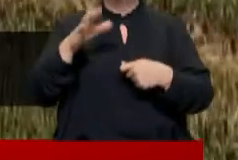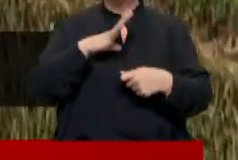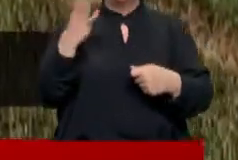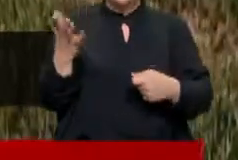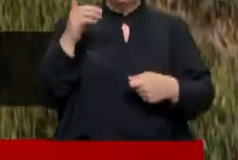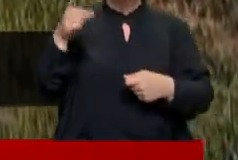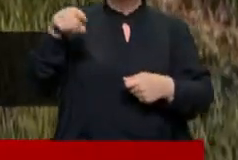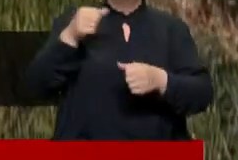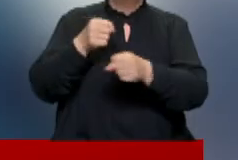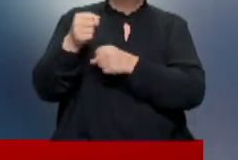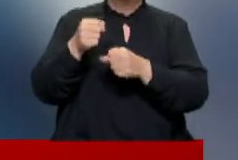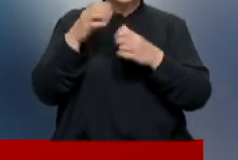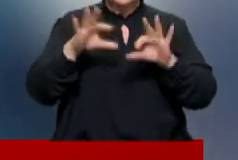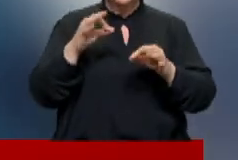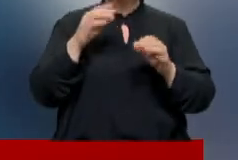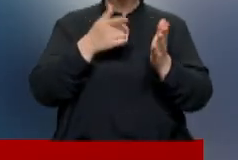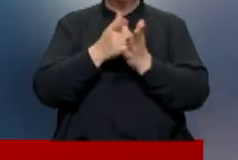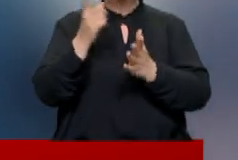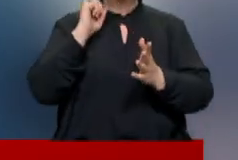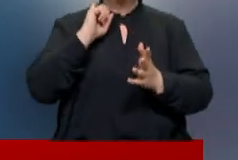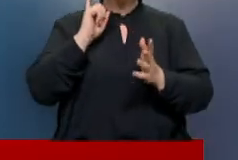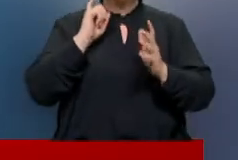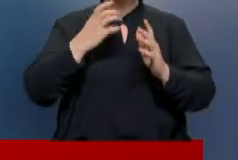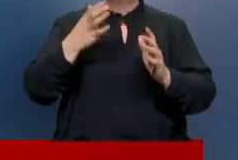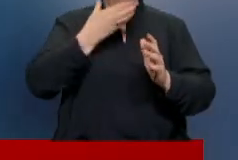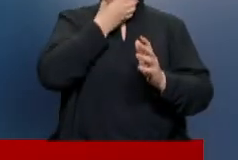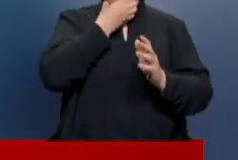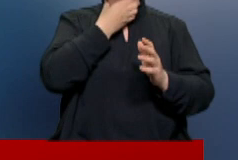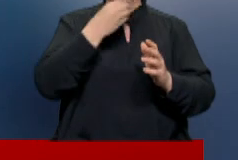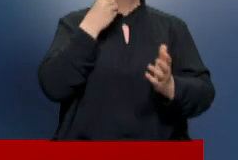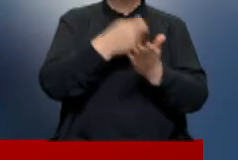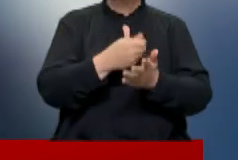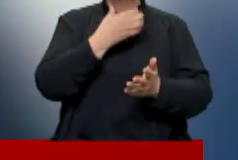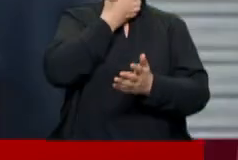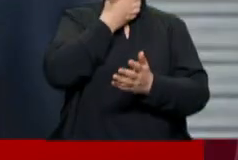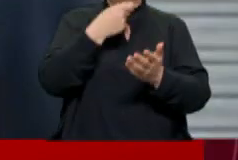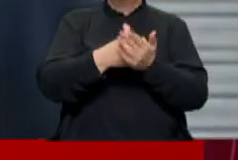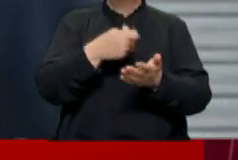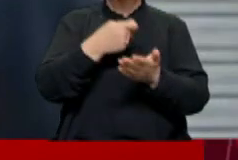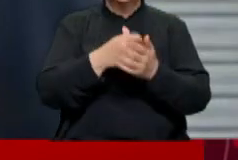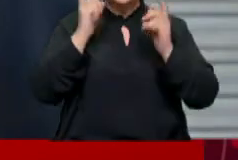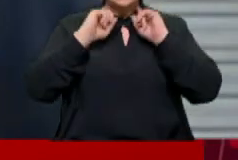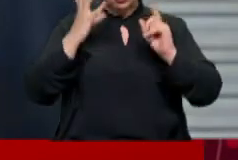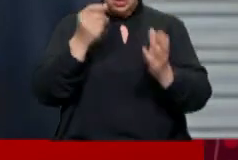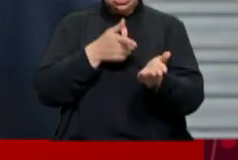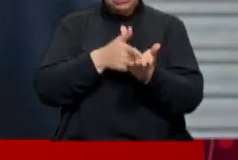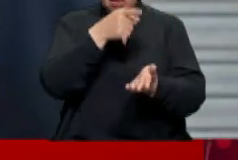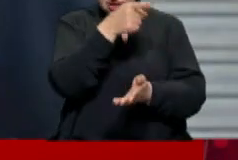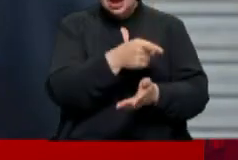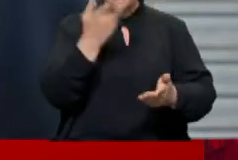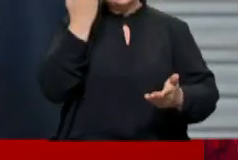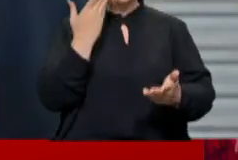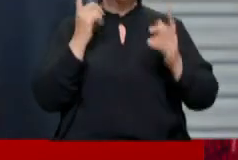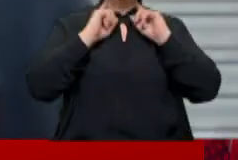da var ama bunlara da mücadele verdik. Tarım Kredi Kooperatifi, gıttamız yapışıyor, borcunuzu ödeyin, borcunuzu ödeyin. İcralık olan çiftçiler de